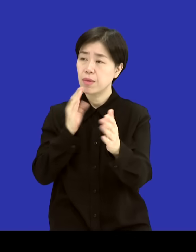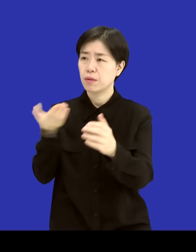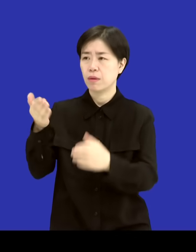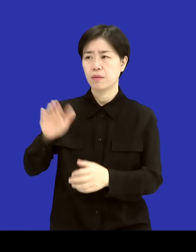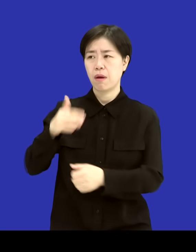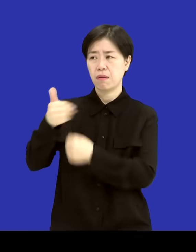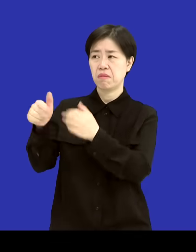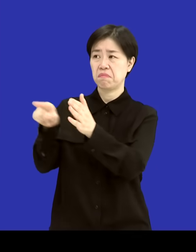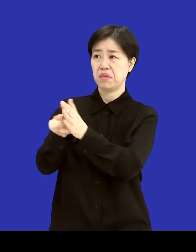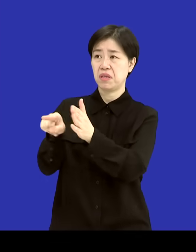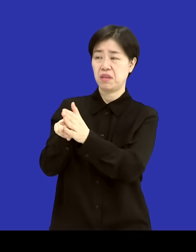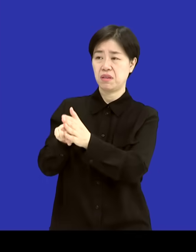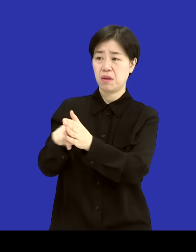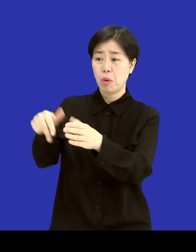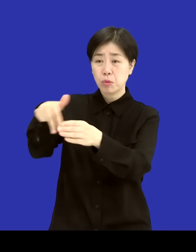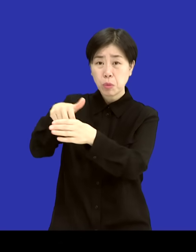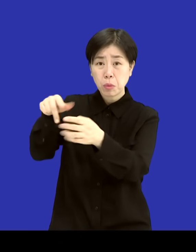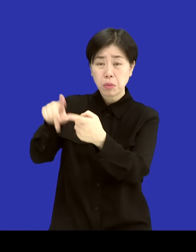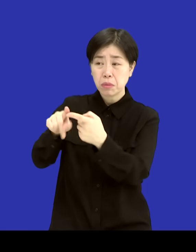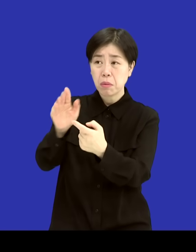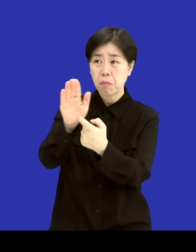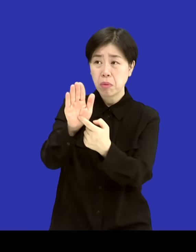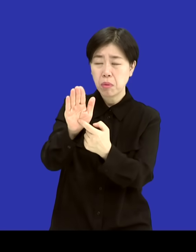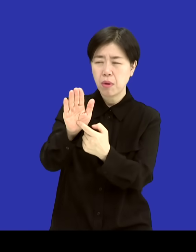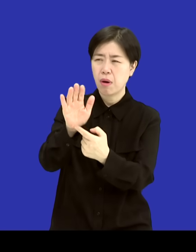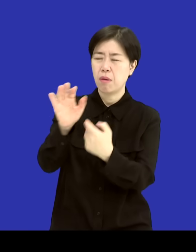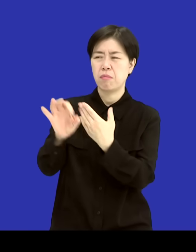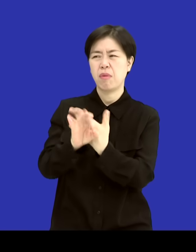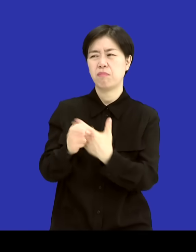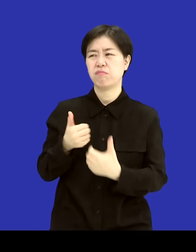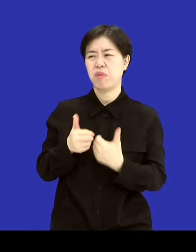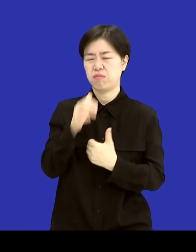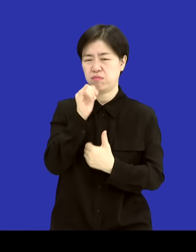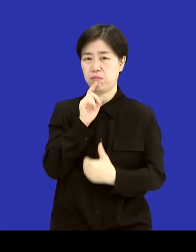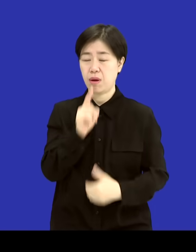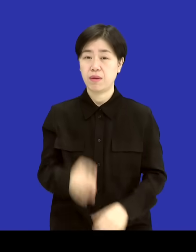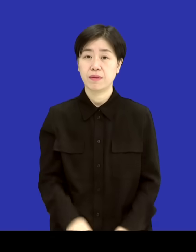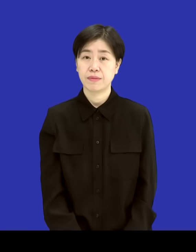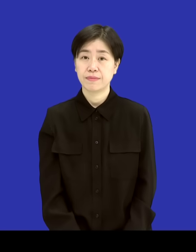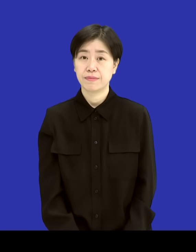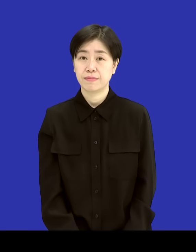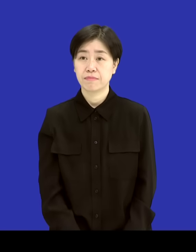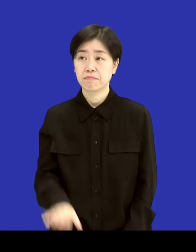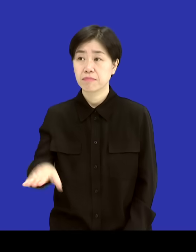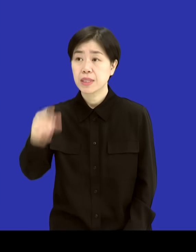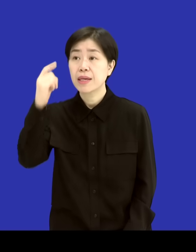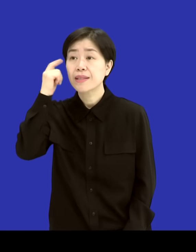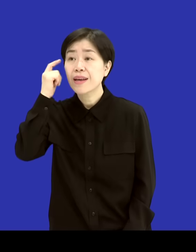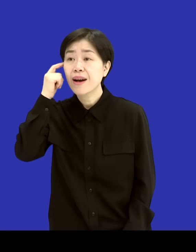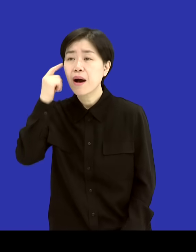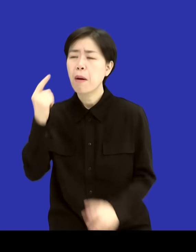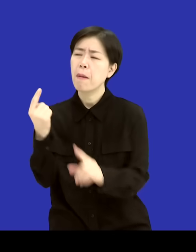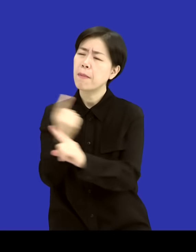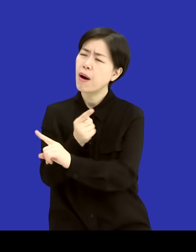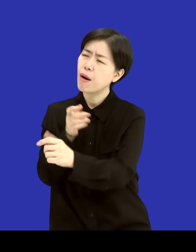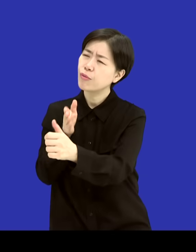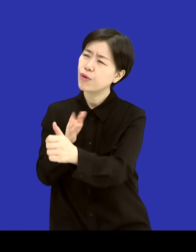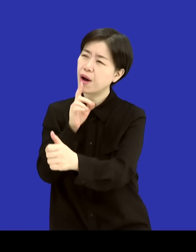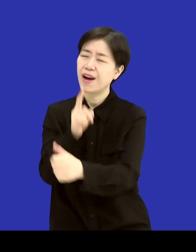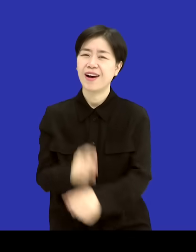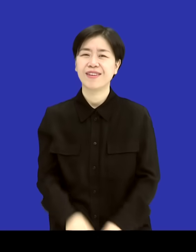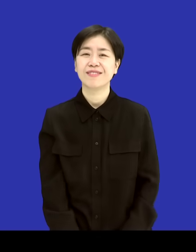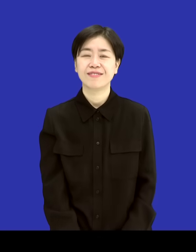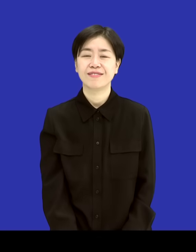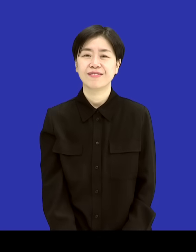종교성을 보이면 이게 해가 될 수 있다. 진짜 아까 말씀하신 것처럼 막 좀 생각하면서 말하는 거다, 뭐 이런 식으로 네.